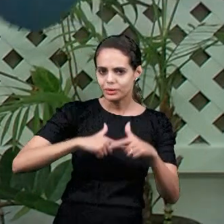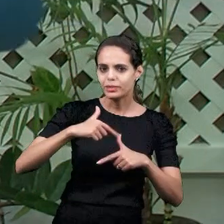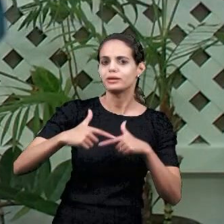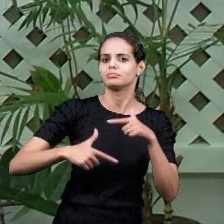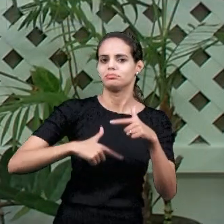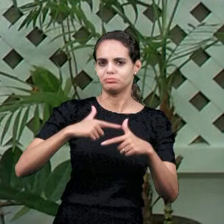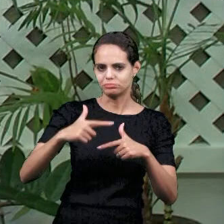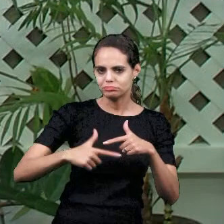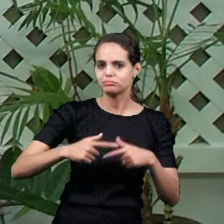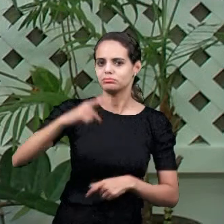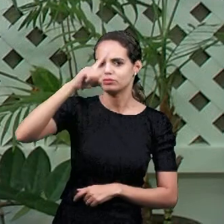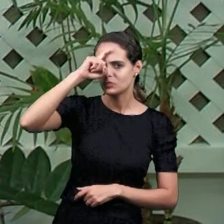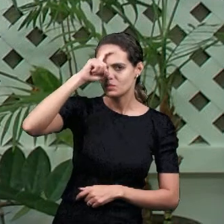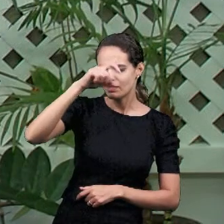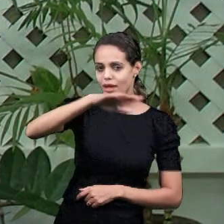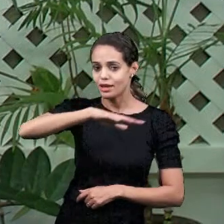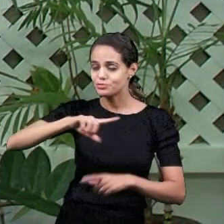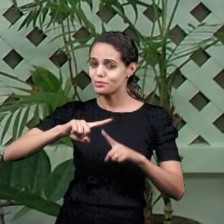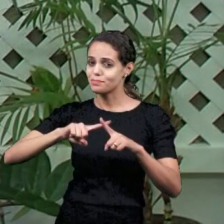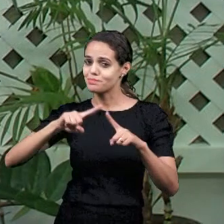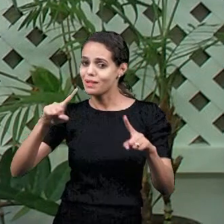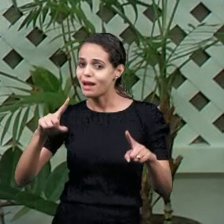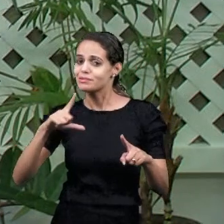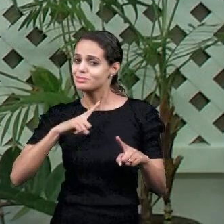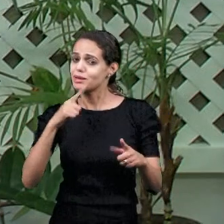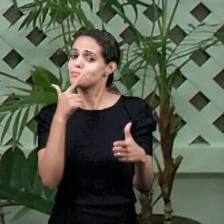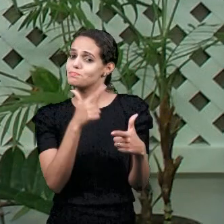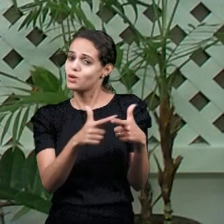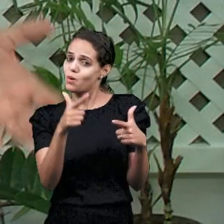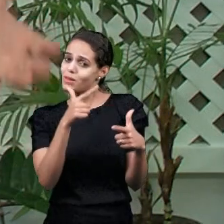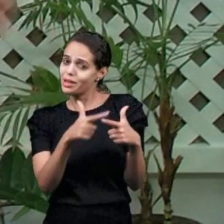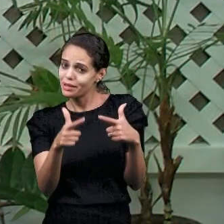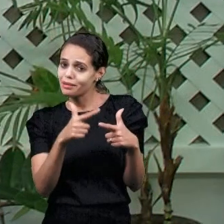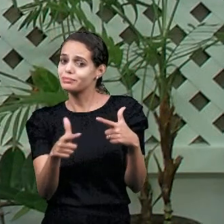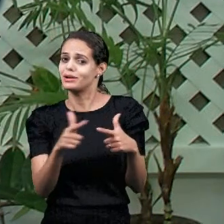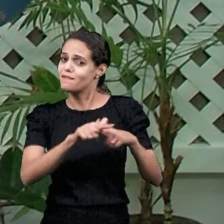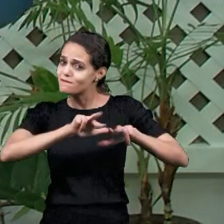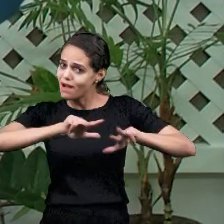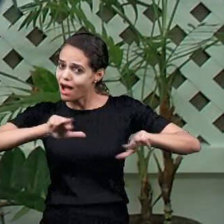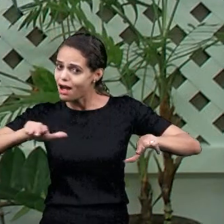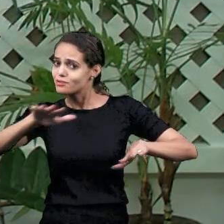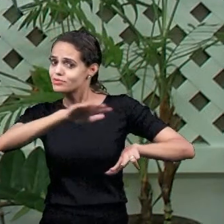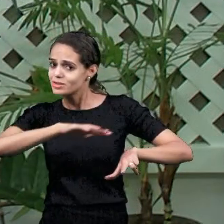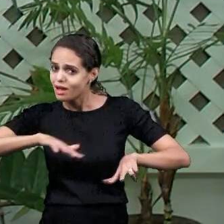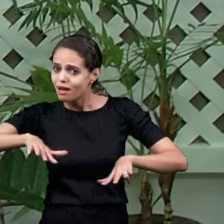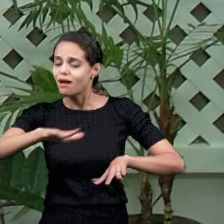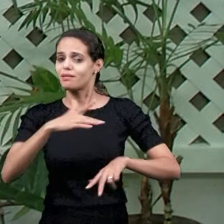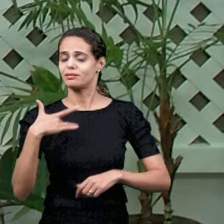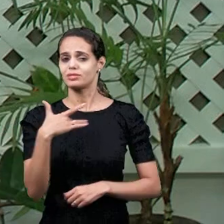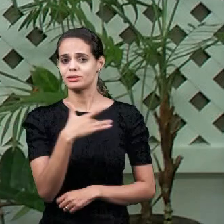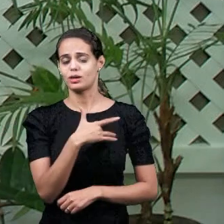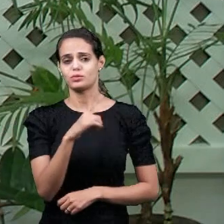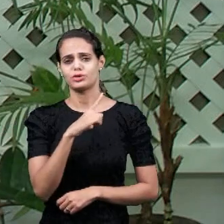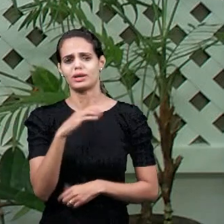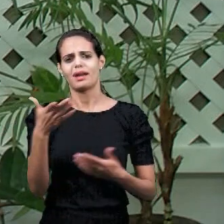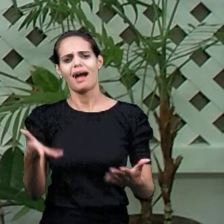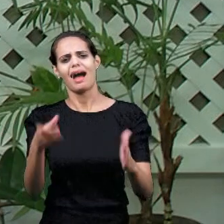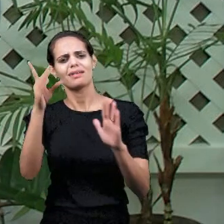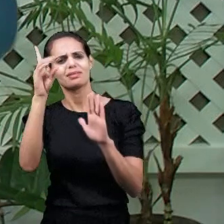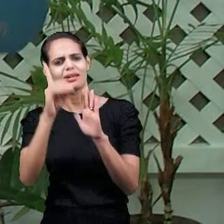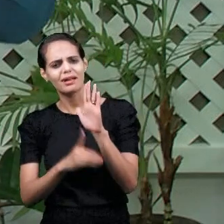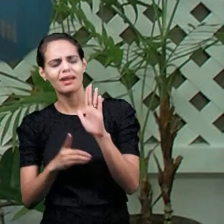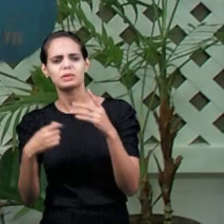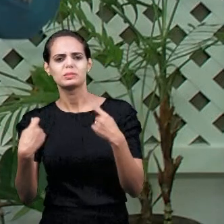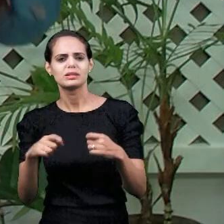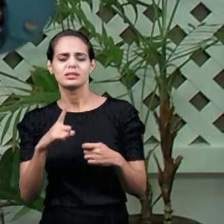les gens attendent beaucoup du système médical, mais ce n'est pas possible. Chacun doit prendre soin